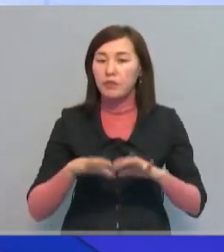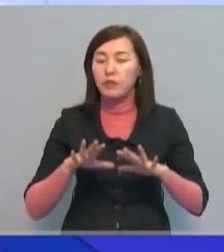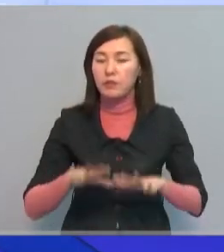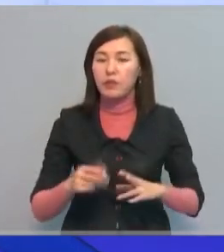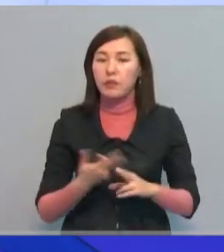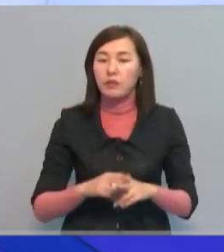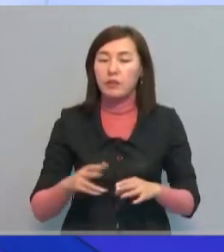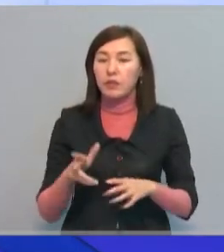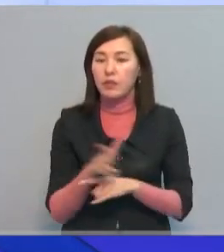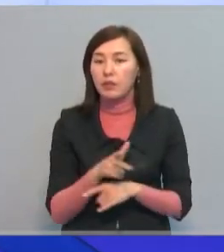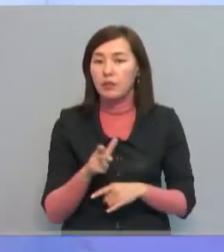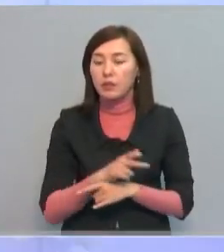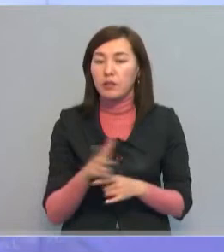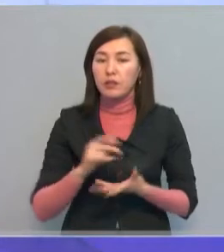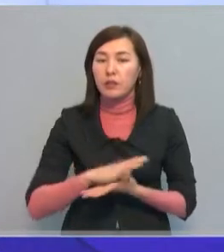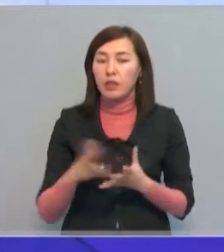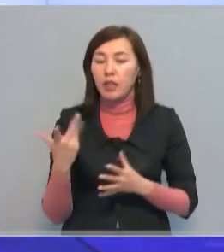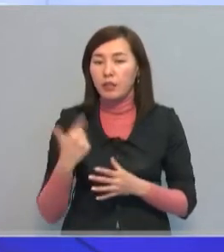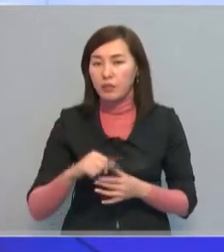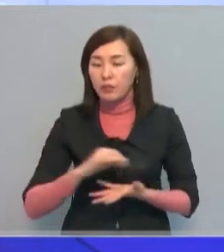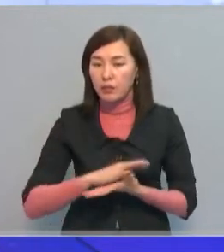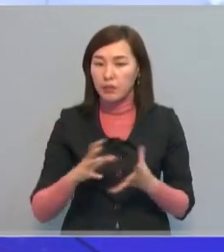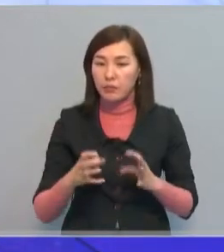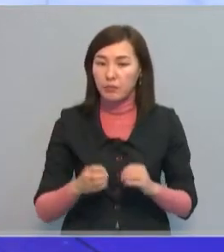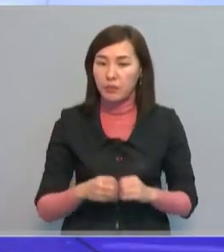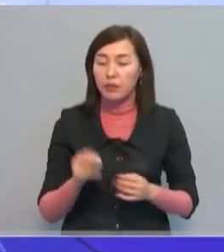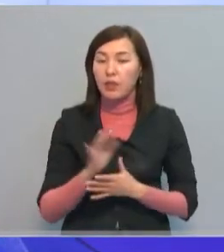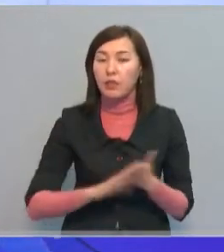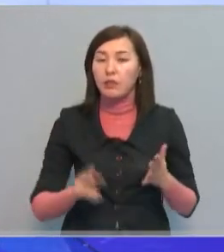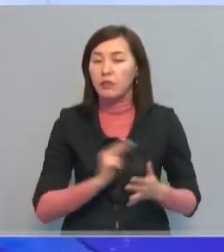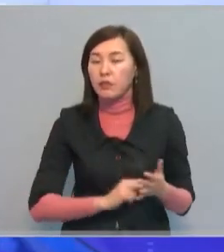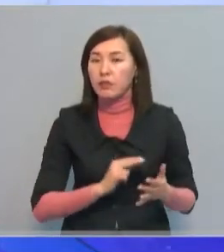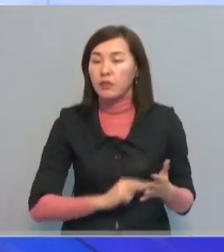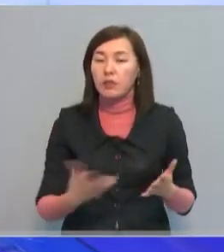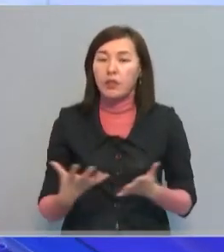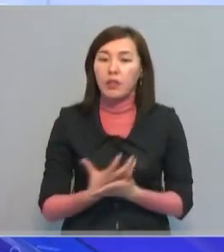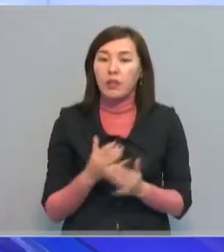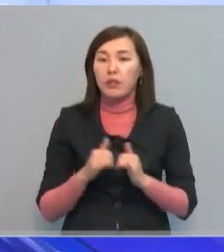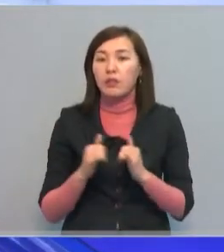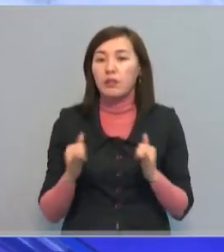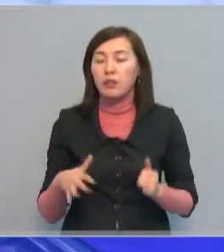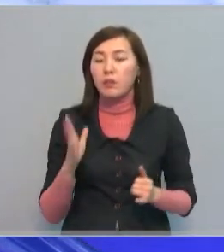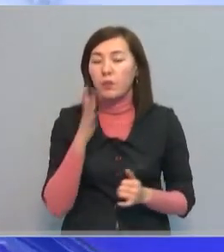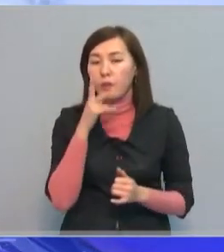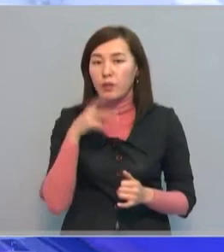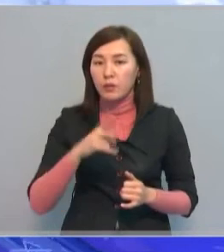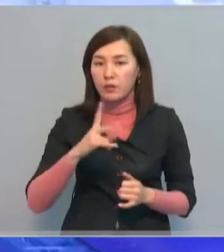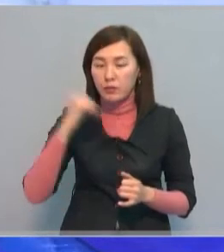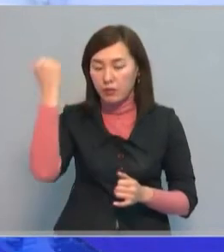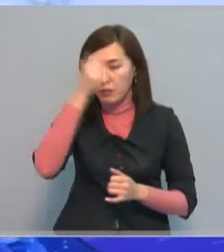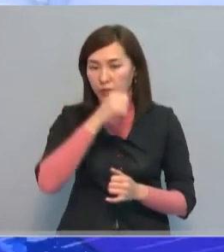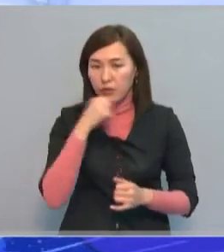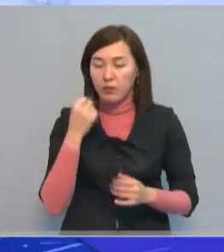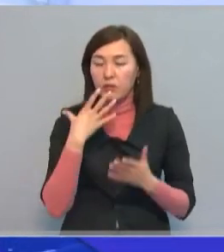орындарда сыртқы бейне бақылау камерасы цифрландыру ары қарай жұмысын тауып кеңейтіледі. Алдағы уақытта 2021